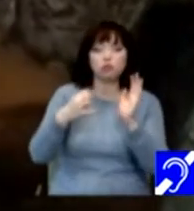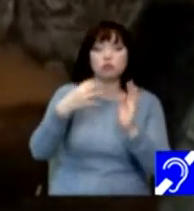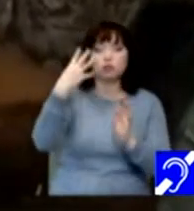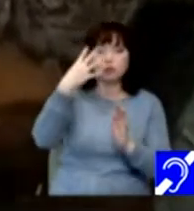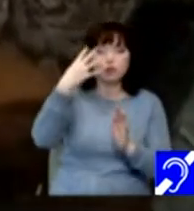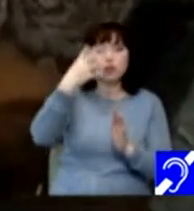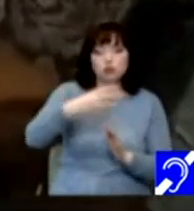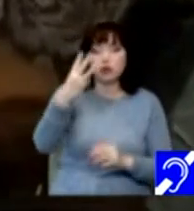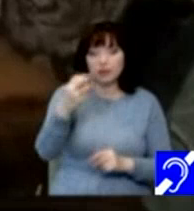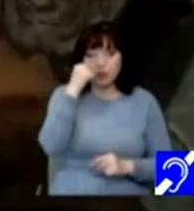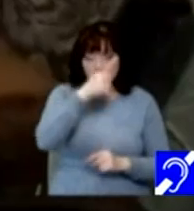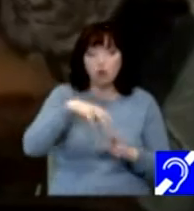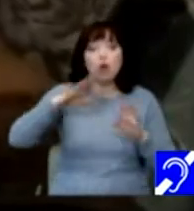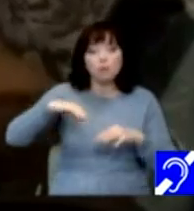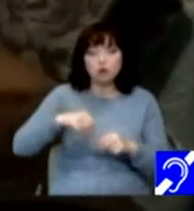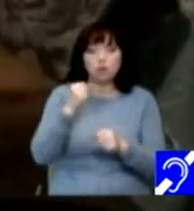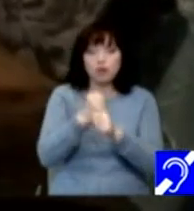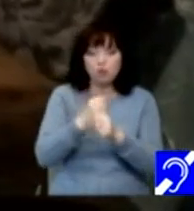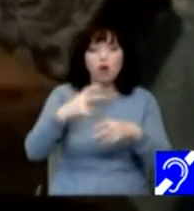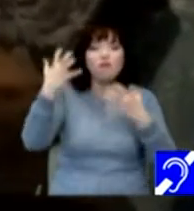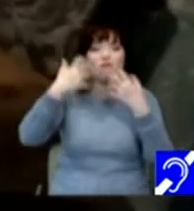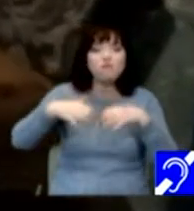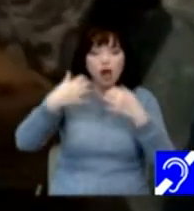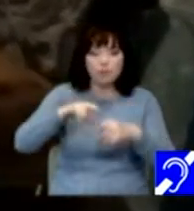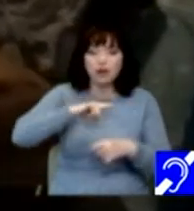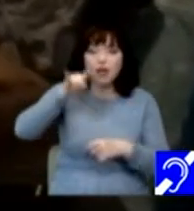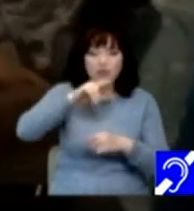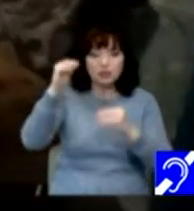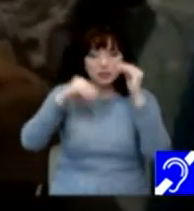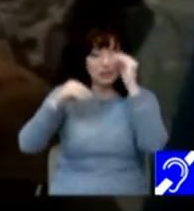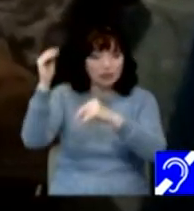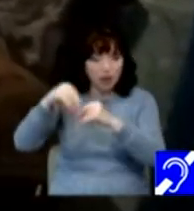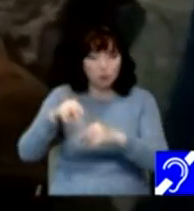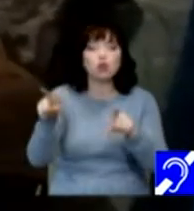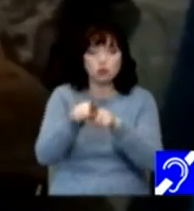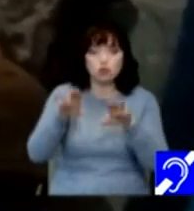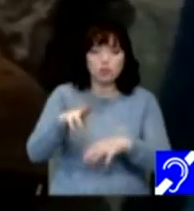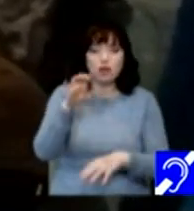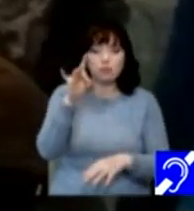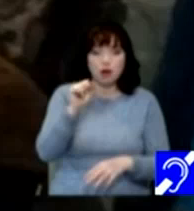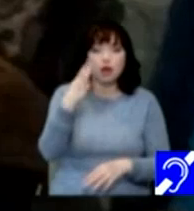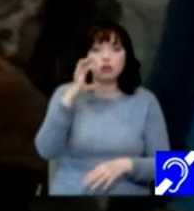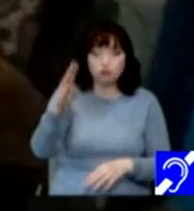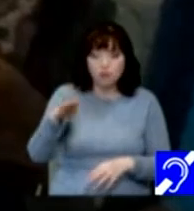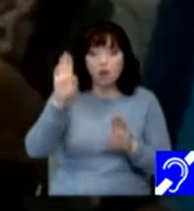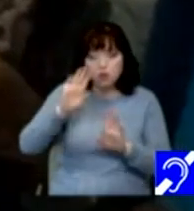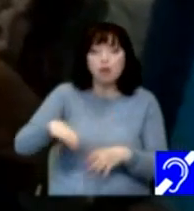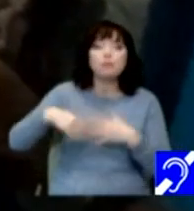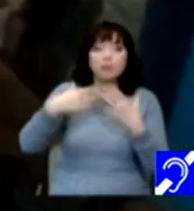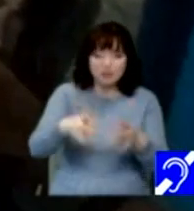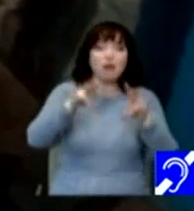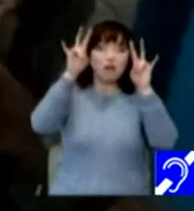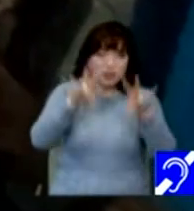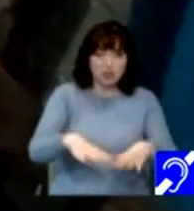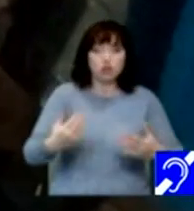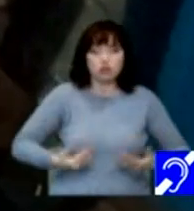1942-1943. Ulterior a lucrat o perioadă la fabrica de avioane IAR din Brașov și după război i s-a propus să se stabilească